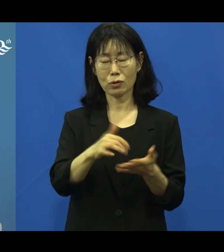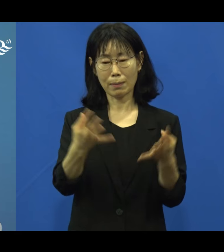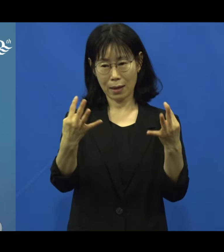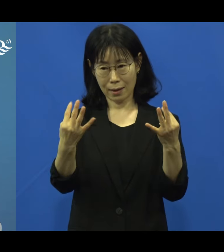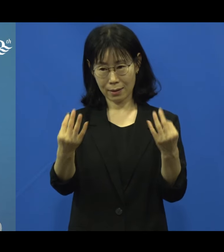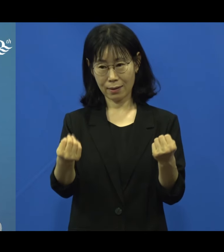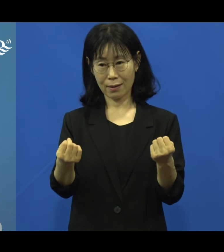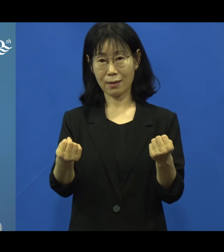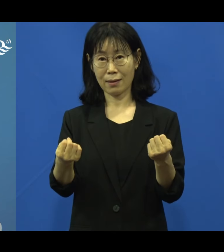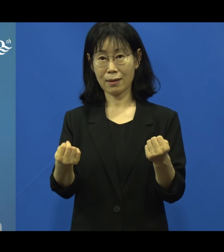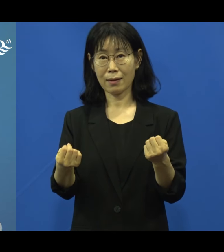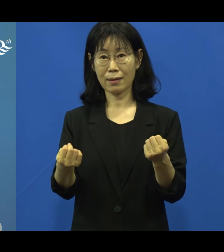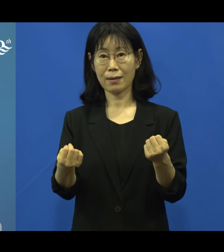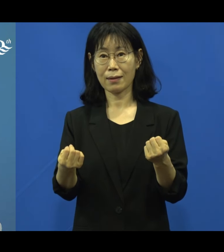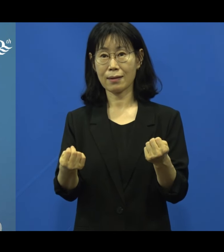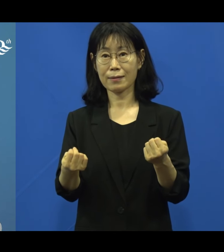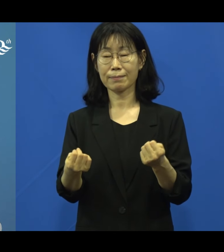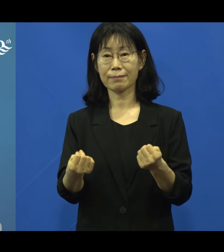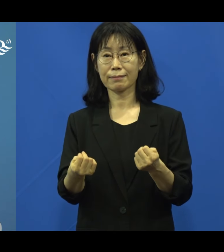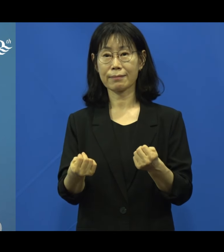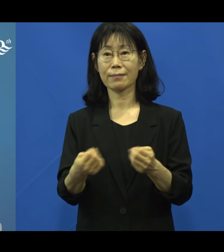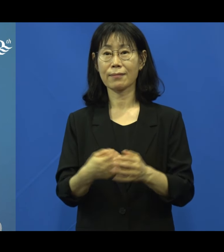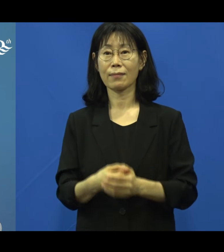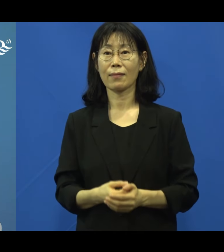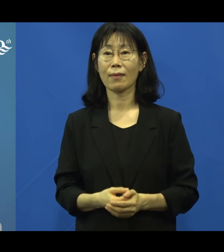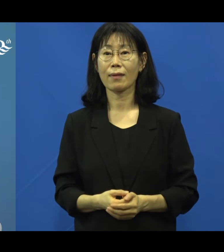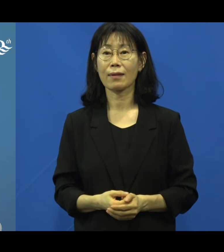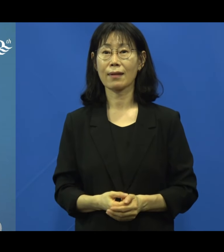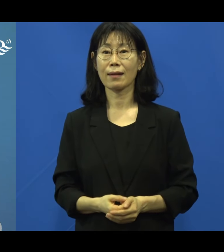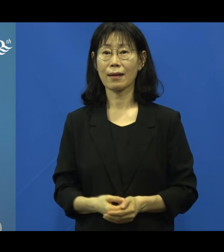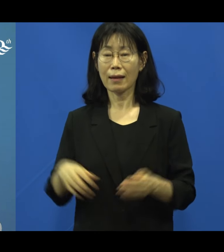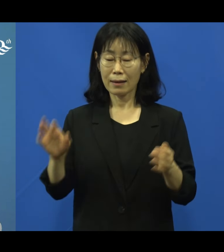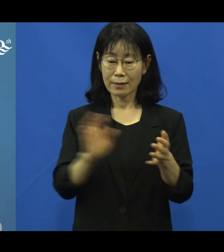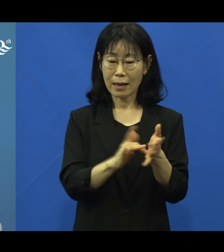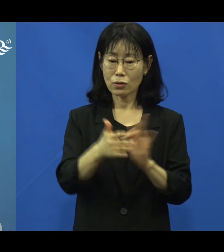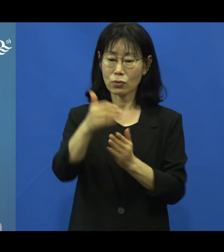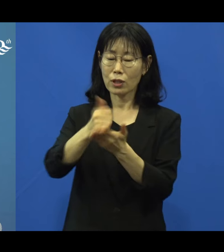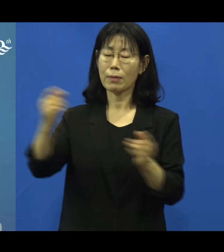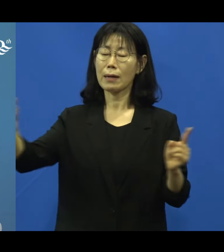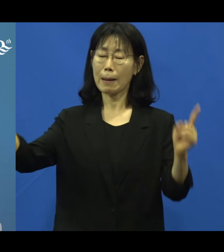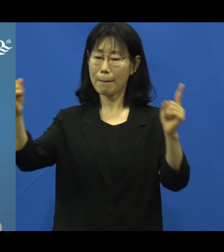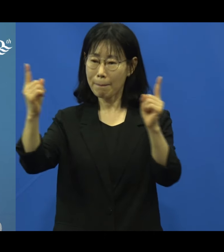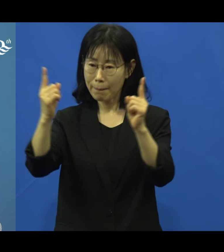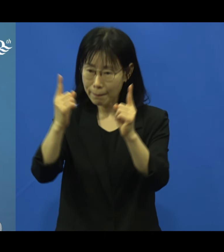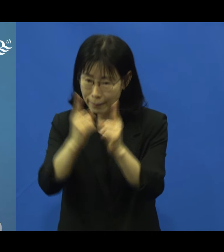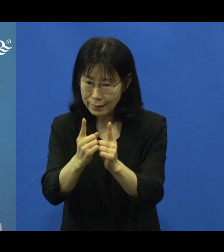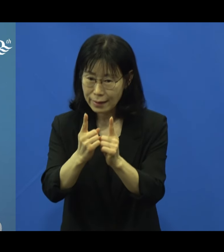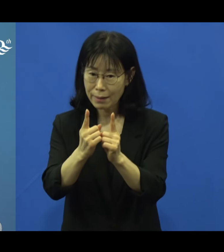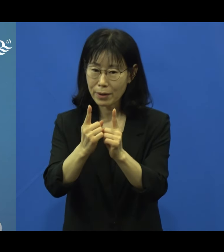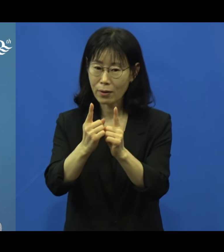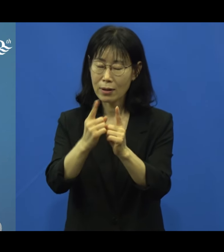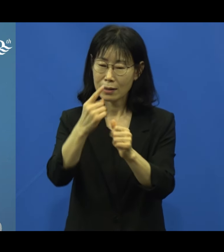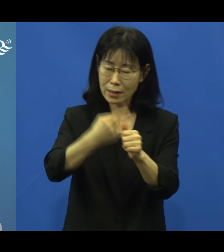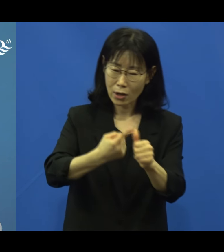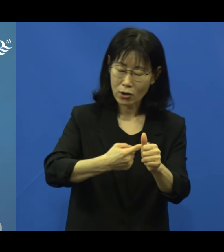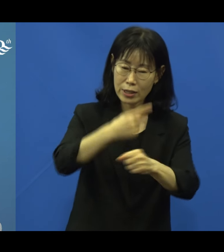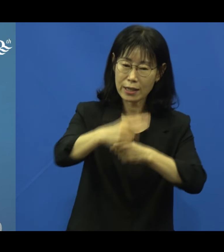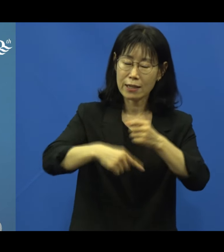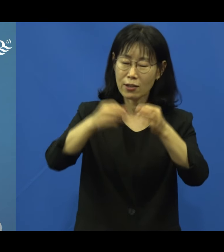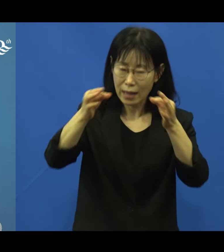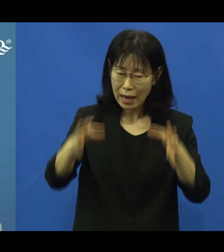복음에 반항하고 한 인생이 예수를 발견하고 1년 안에 그 인생이 현격하게 변하는 걸